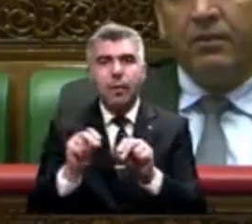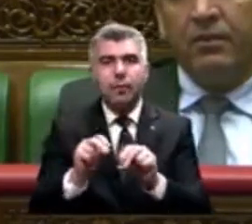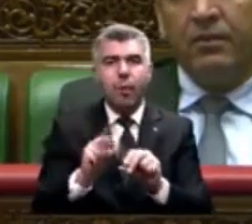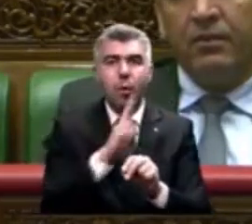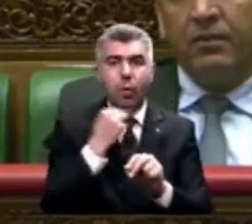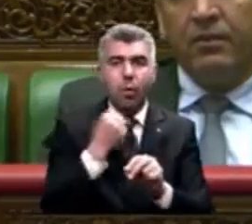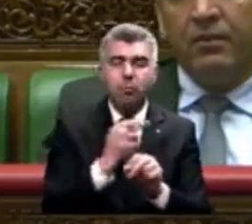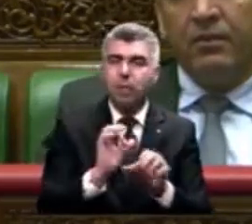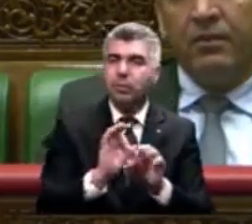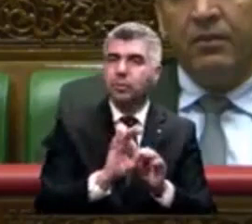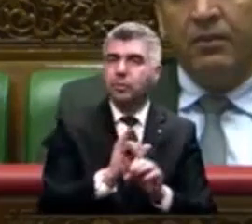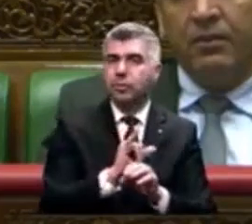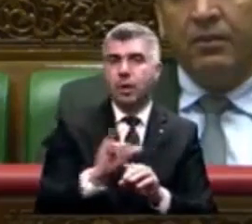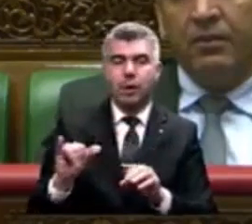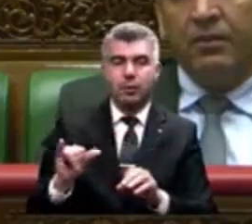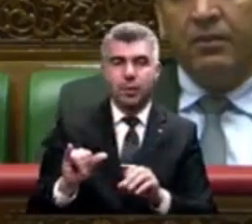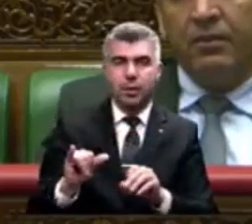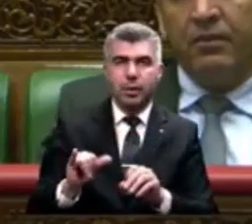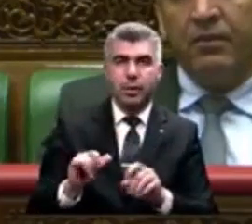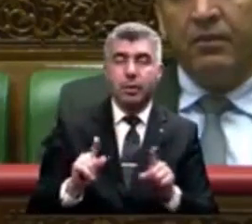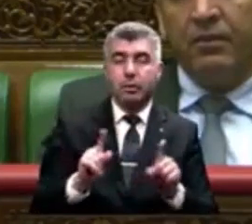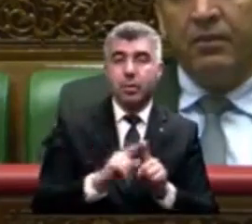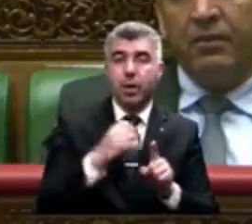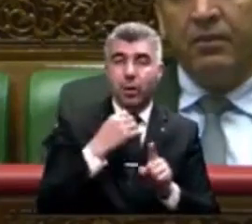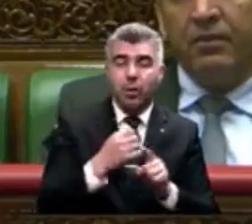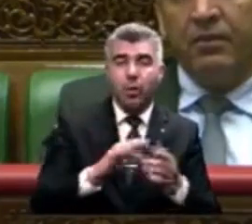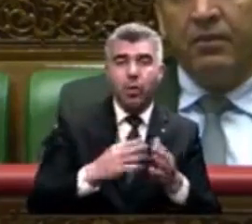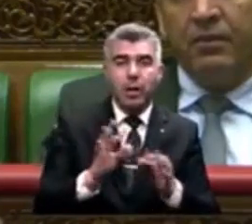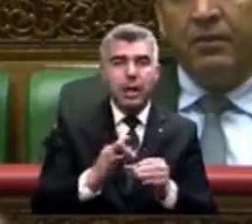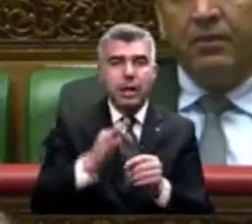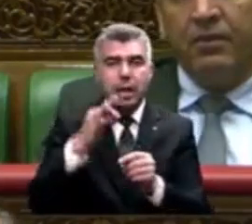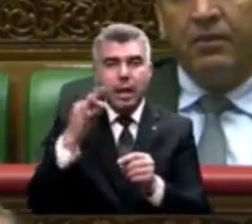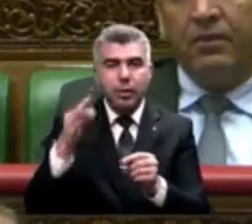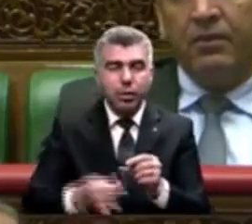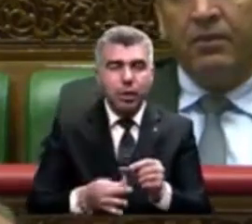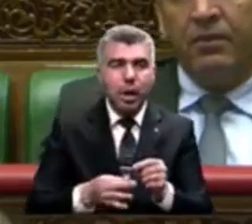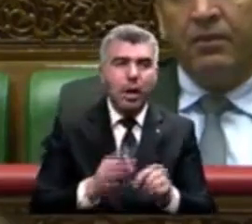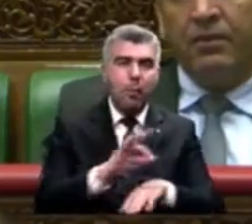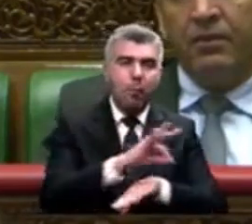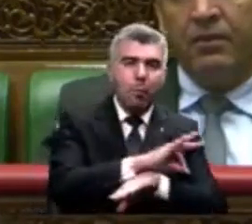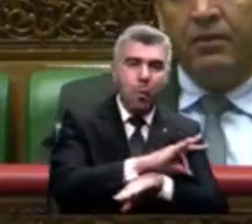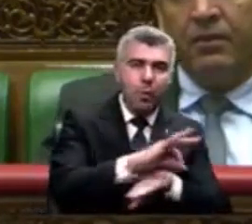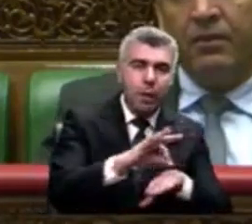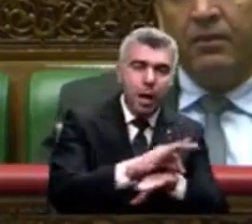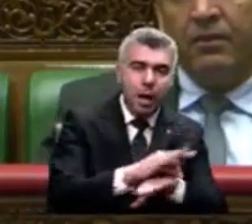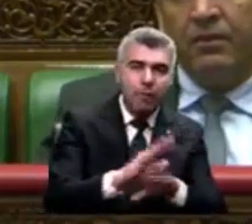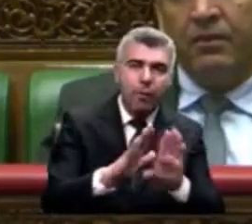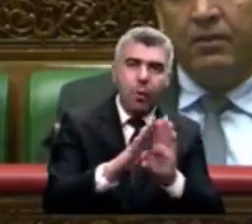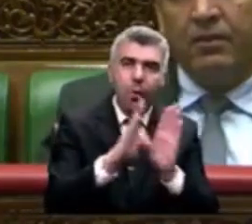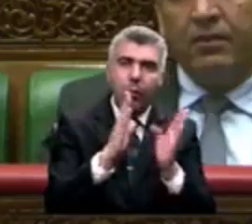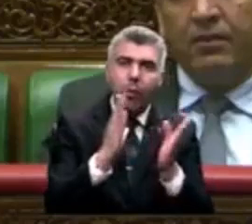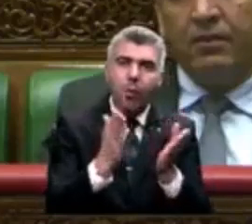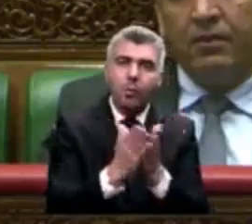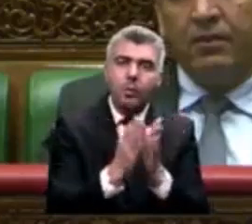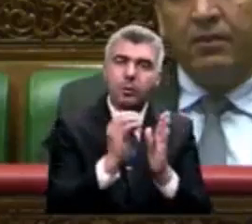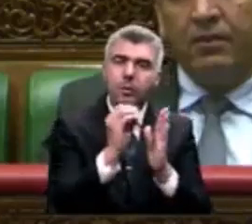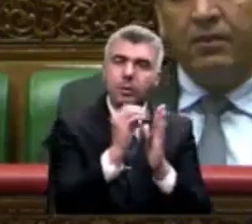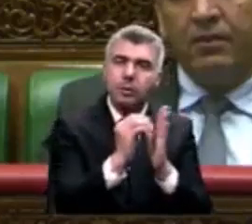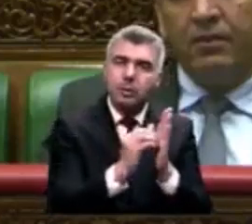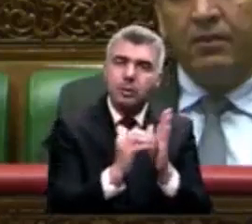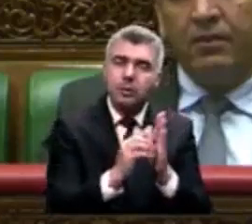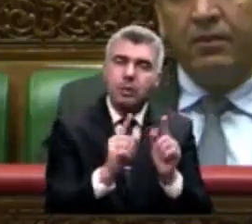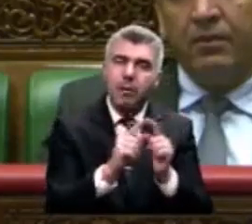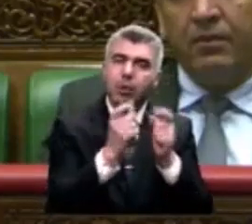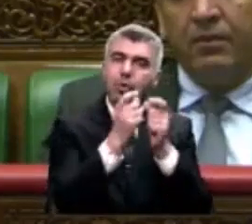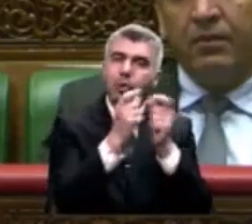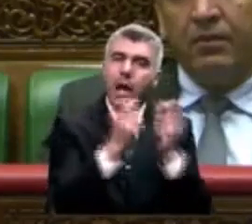فمثلا نتكلم عن المردودية، نتكلم عن المنتوج، نتكلم عن الموارد البشرية، هذه كلها مصطلحات كنوجدوها في السطاتي ديال